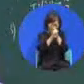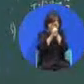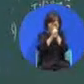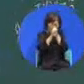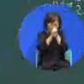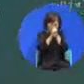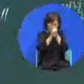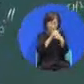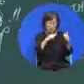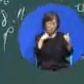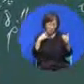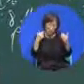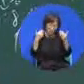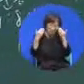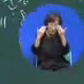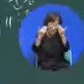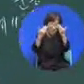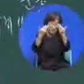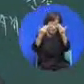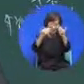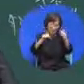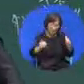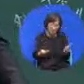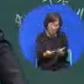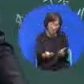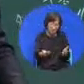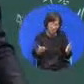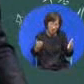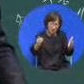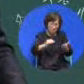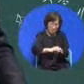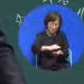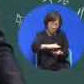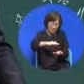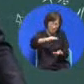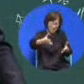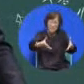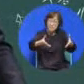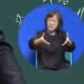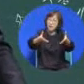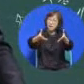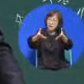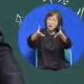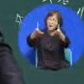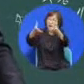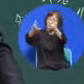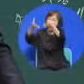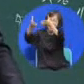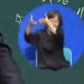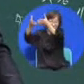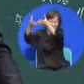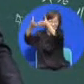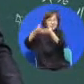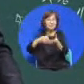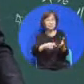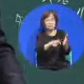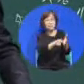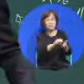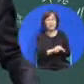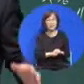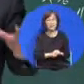verses 3 to 5, all your devotion, all your prayers will be stacked up in the throne of heaven. 보았습니다. I've seen